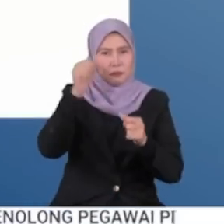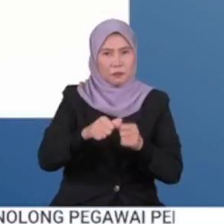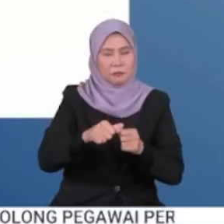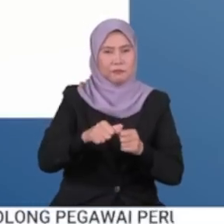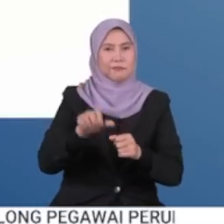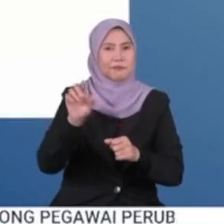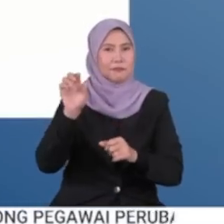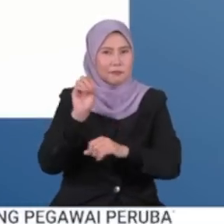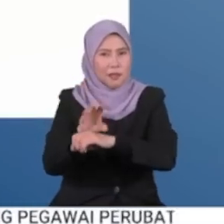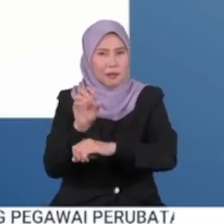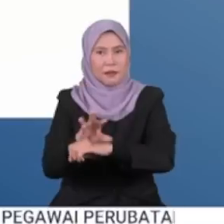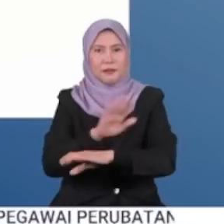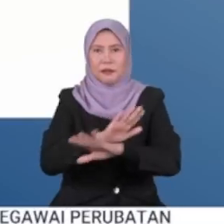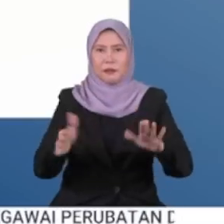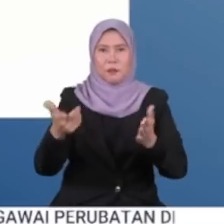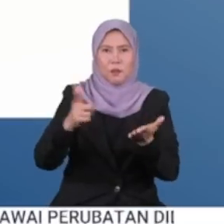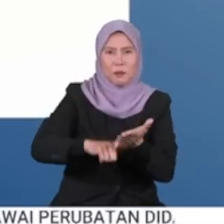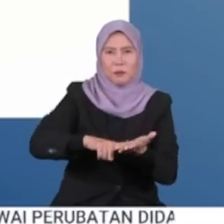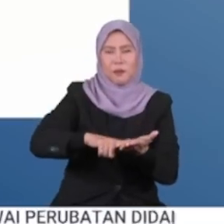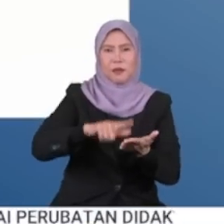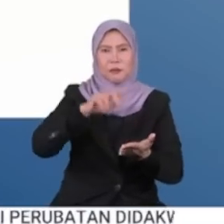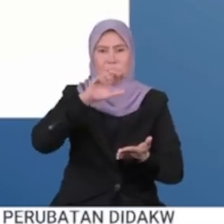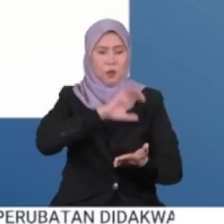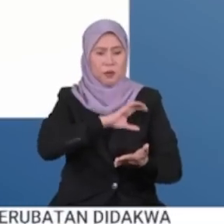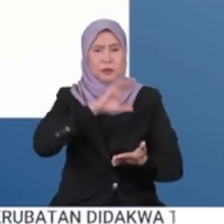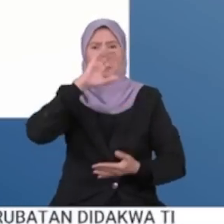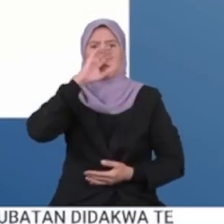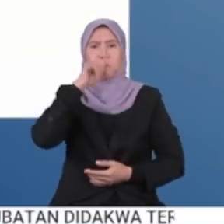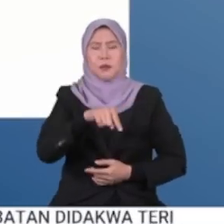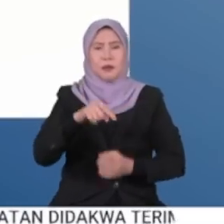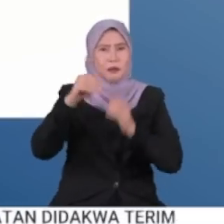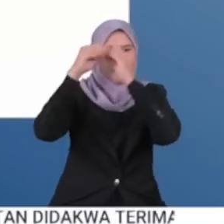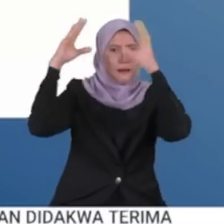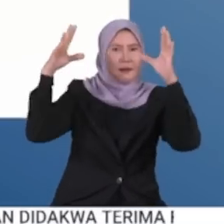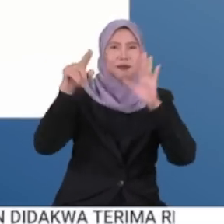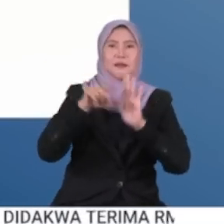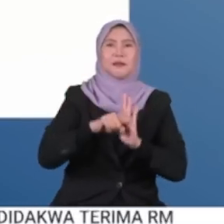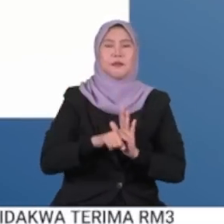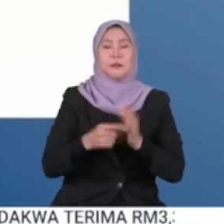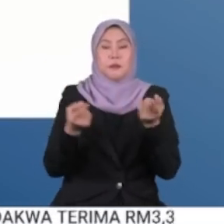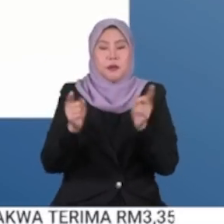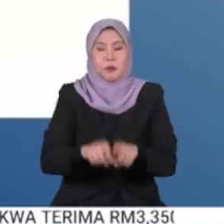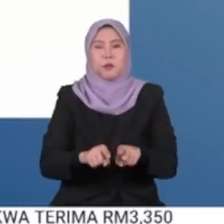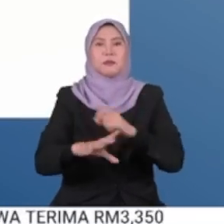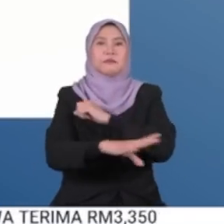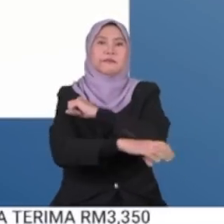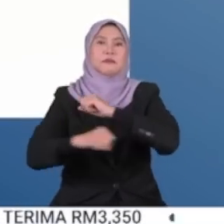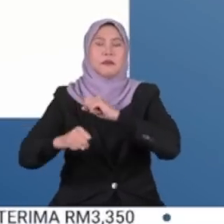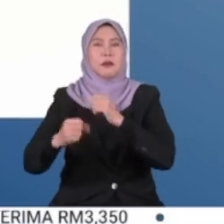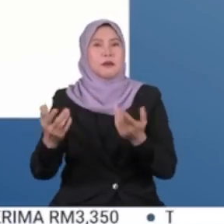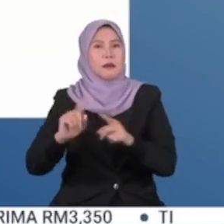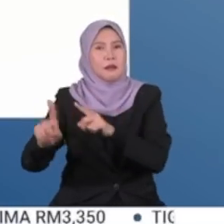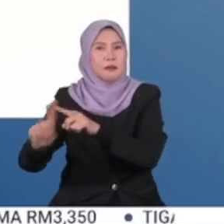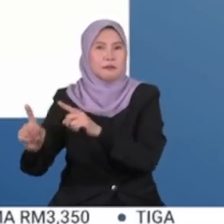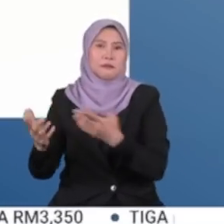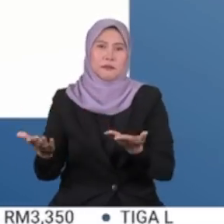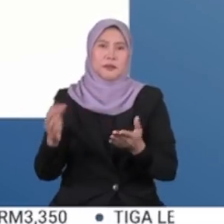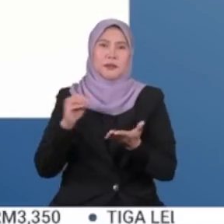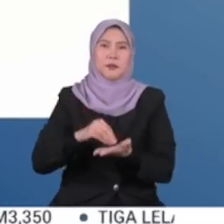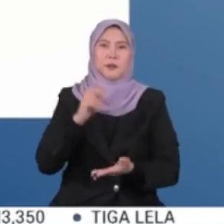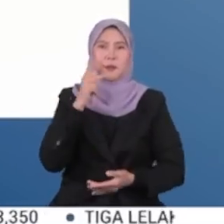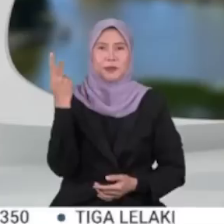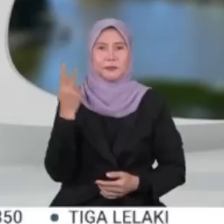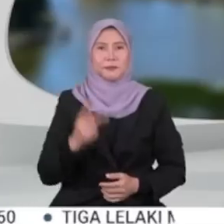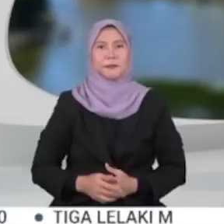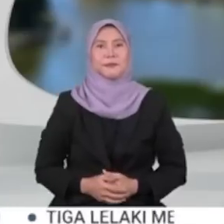mengingatkan orang ramai untuk tidak membuat laporan palsu yang berpotensi memberi gambaran negatif berlakunya kejadian jenayah di Kuching.